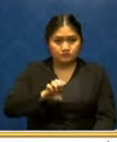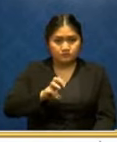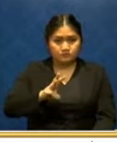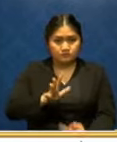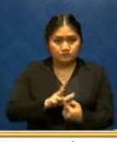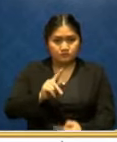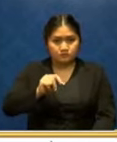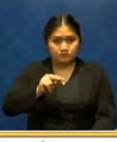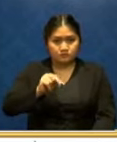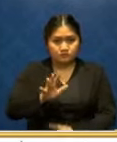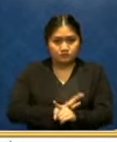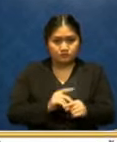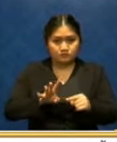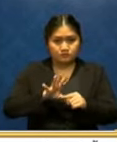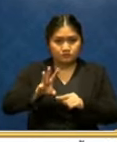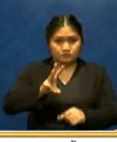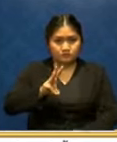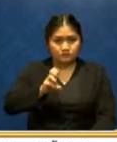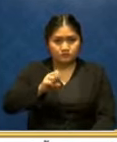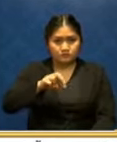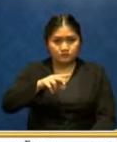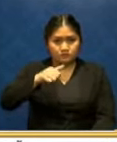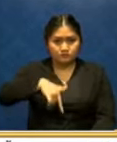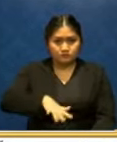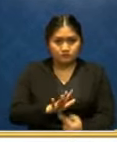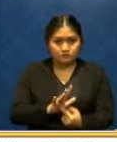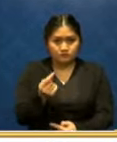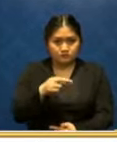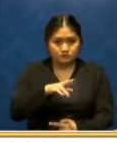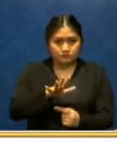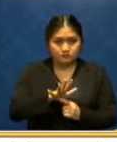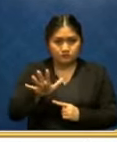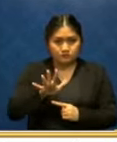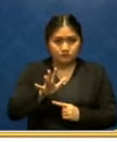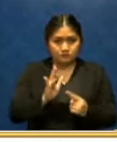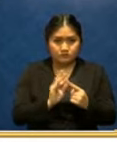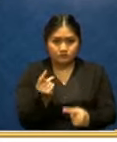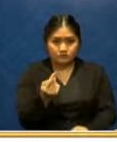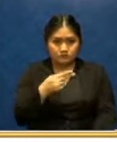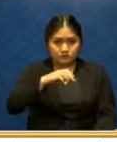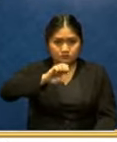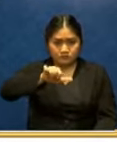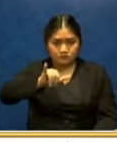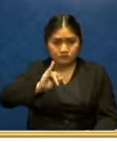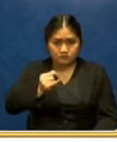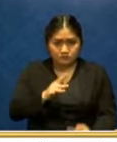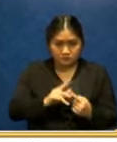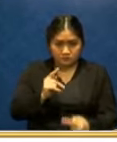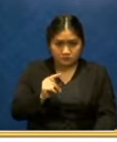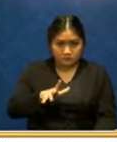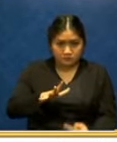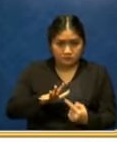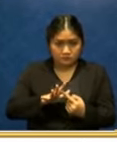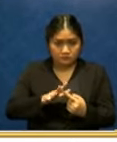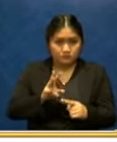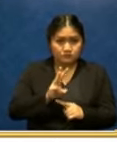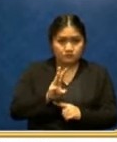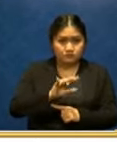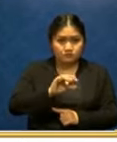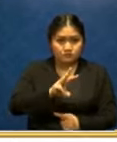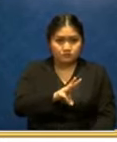ญ 4. นายวีรพัฒน์คันทะ 5. นางเทียบจุฑาขาวขำ 6. นายวีรพล